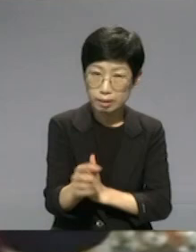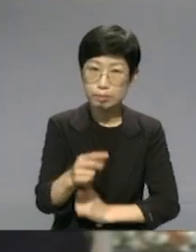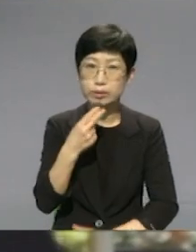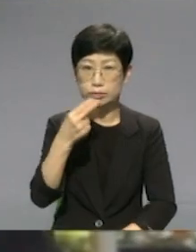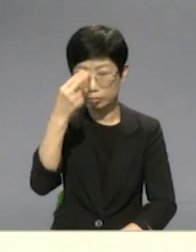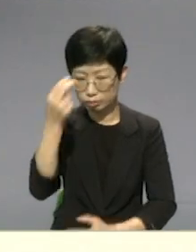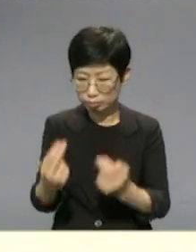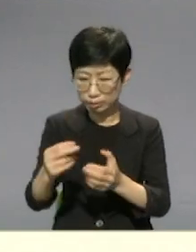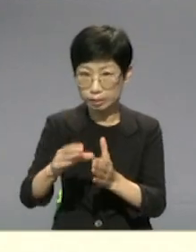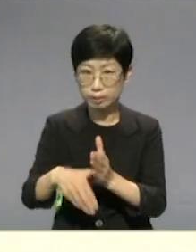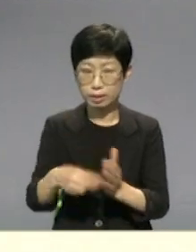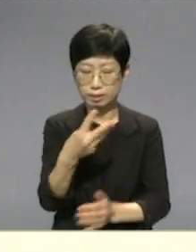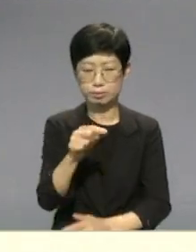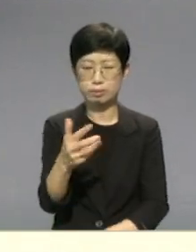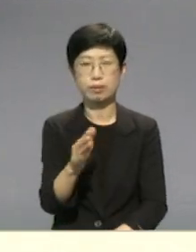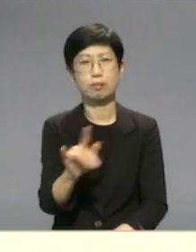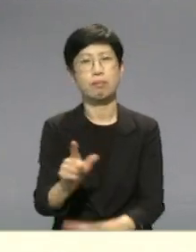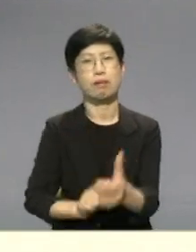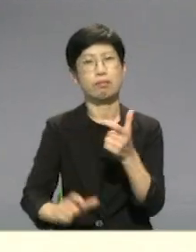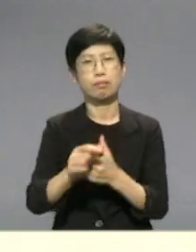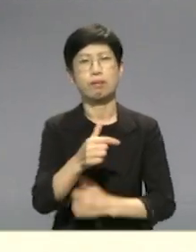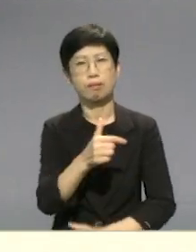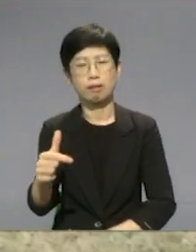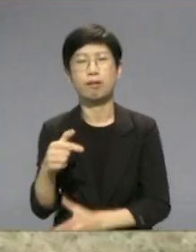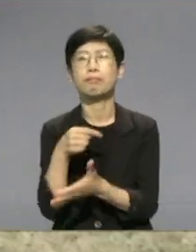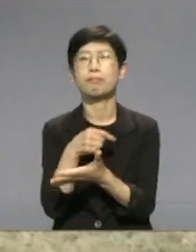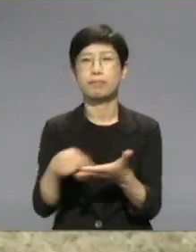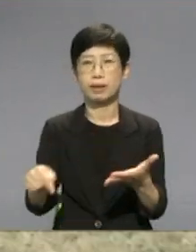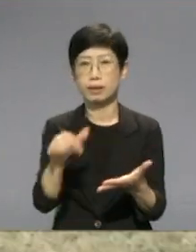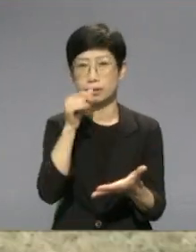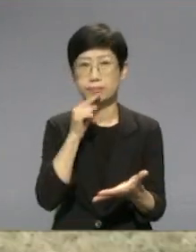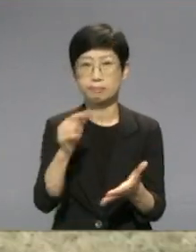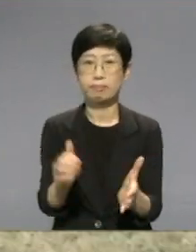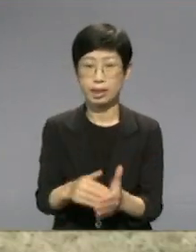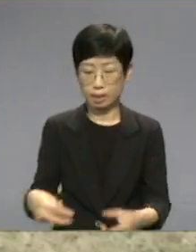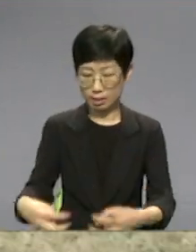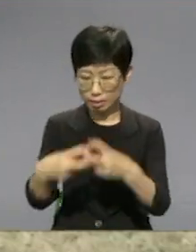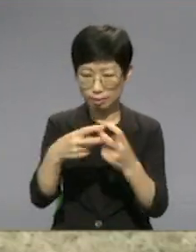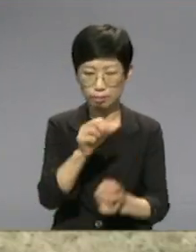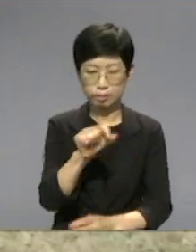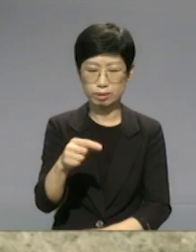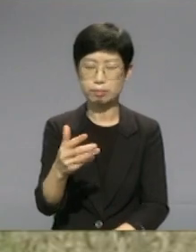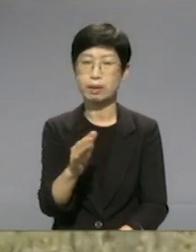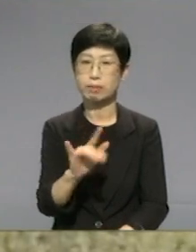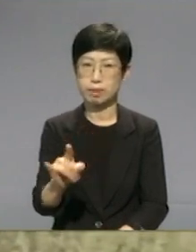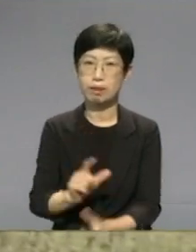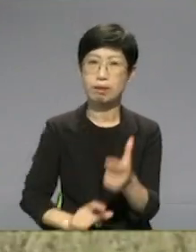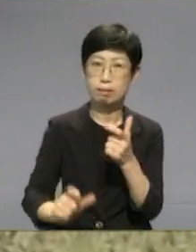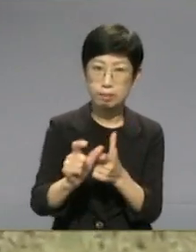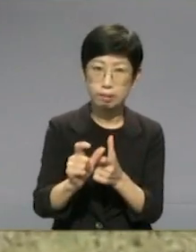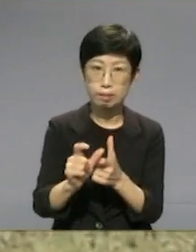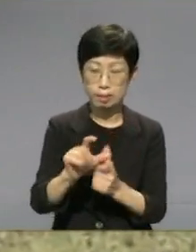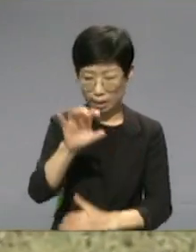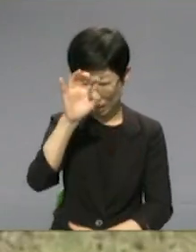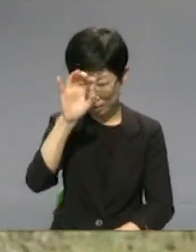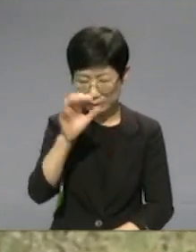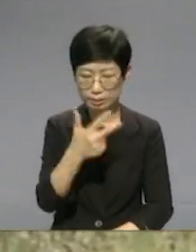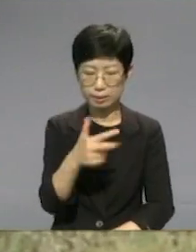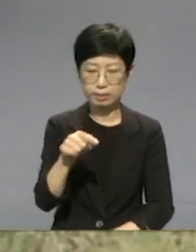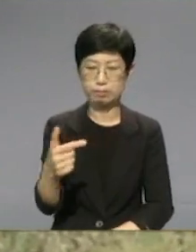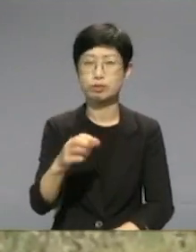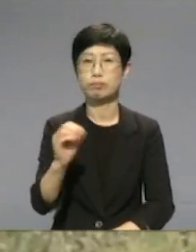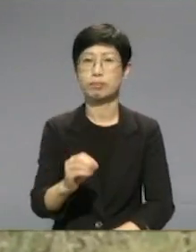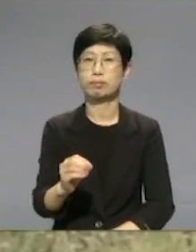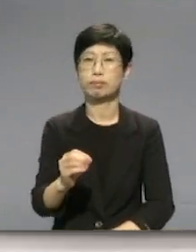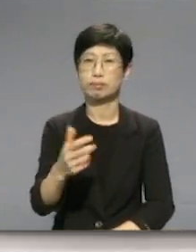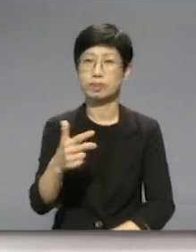3.8배에 달한다는 보고서를 발간했습니다 교통사고의 5.8배 ag에 비하면 7.6배 더 해로웠습니다